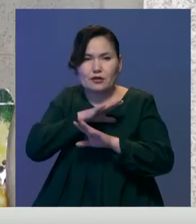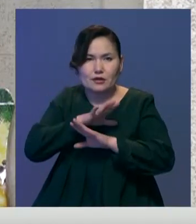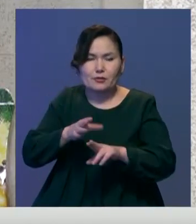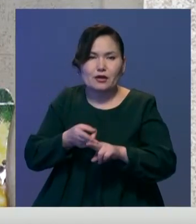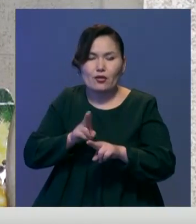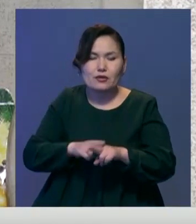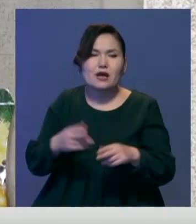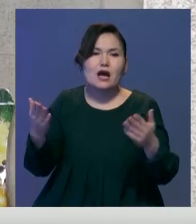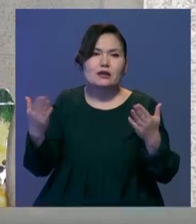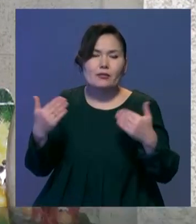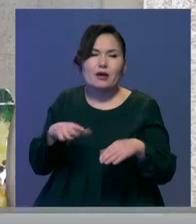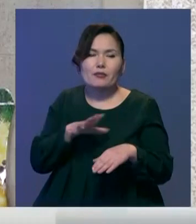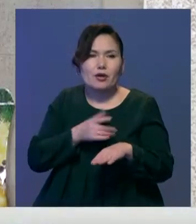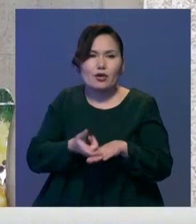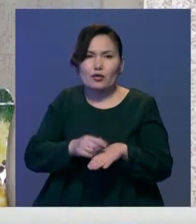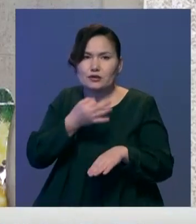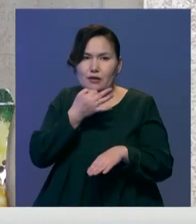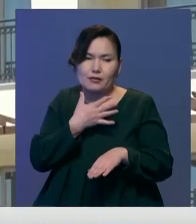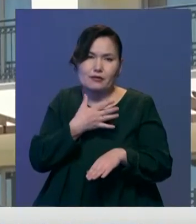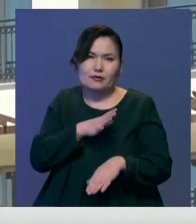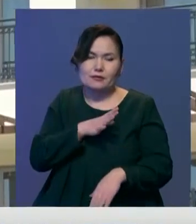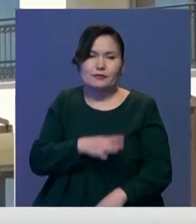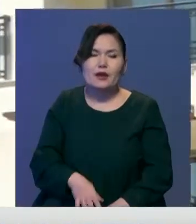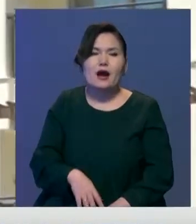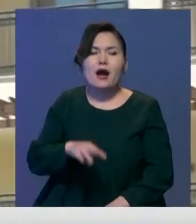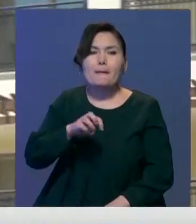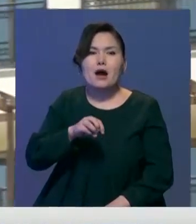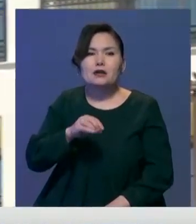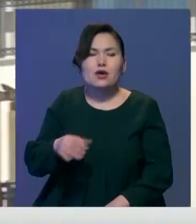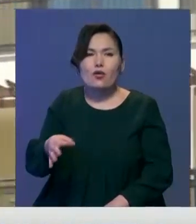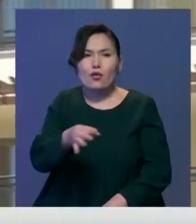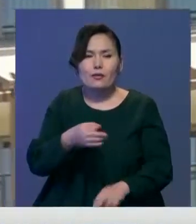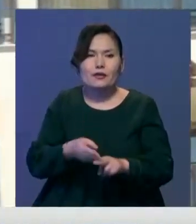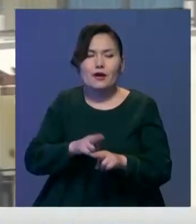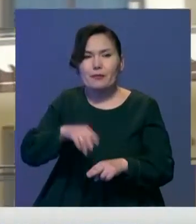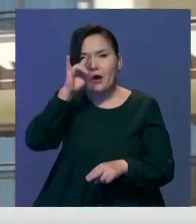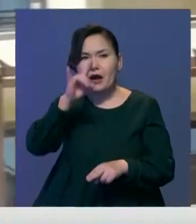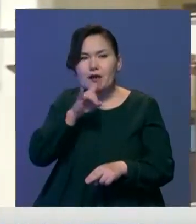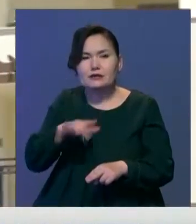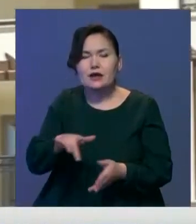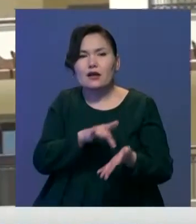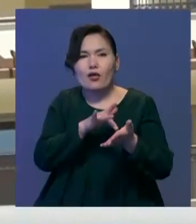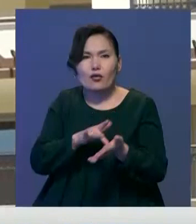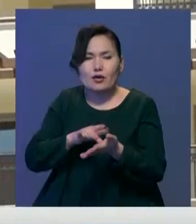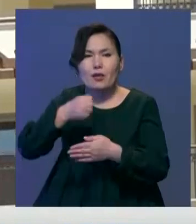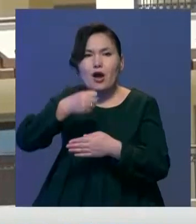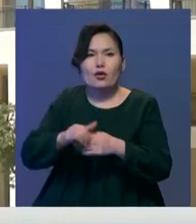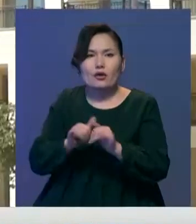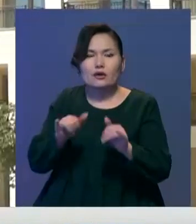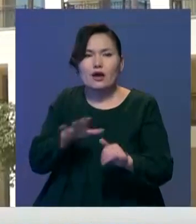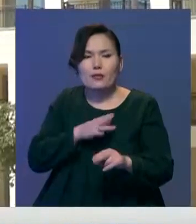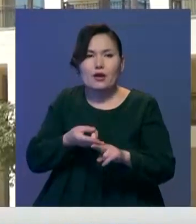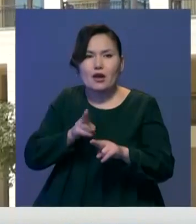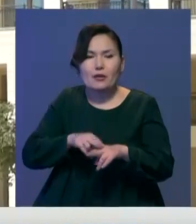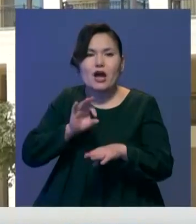кешені соның бәрін ұмыттырды. Бізге қатты ұнады. Биыл Маңғыстау облысы еліміздегі жағажай туризмнің орталығына айналды. Пандемияға